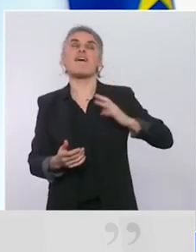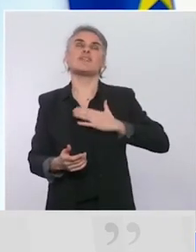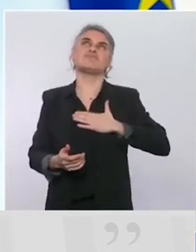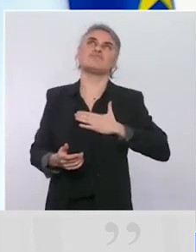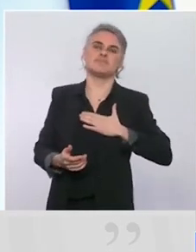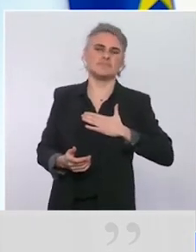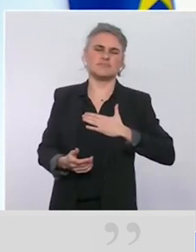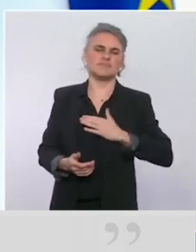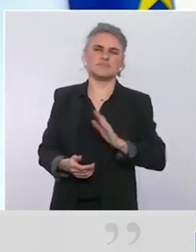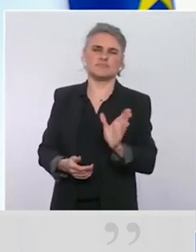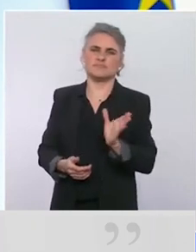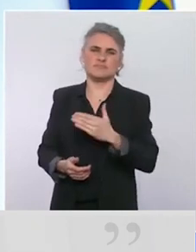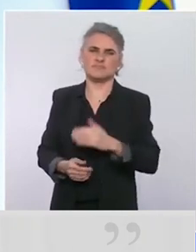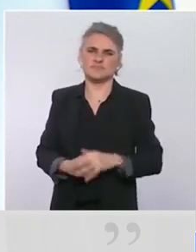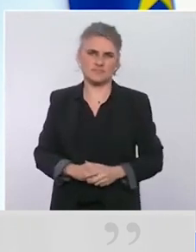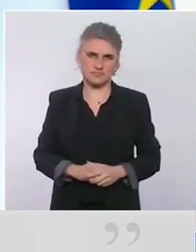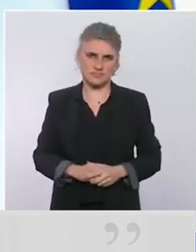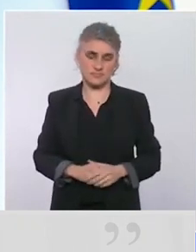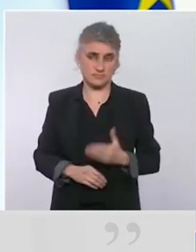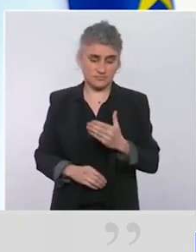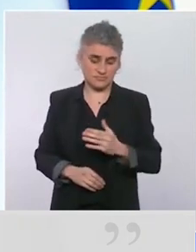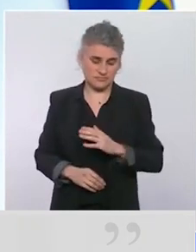c'est précisément celle avec laquelle nous avons voulu